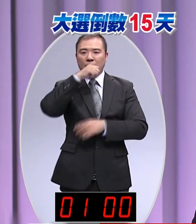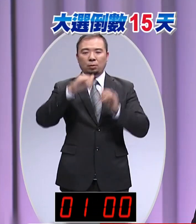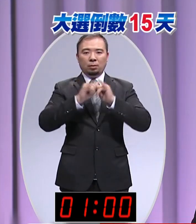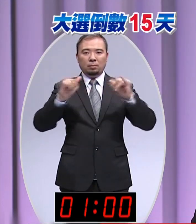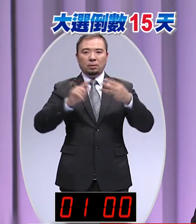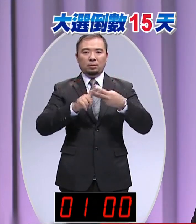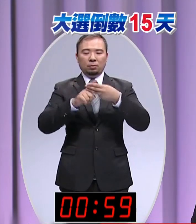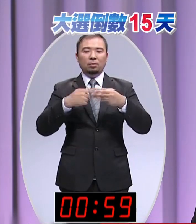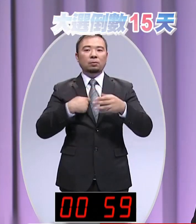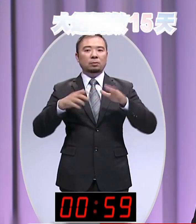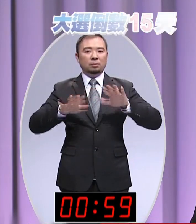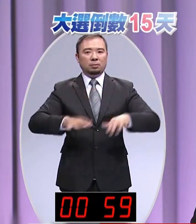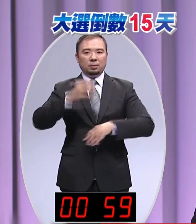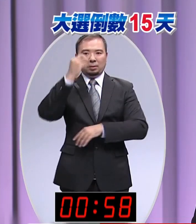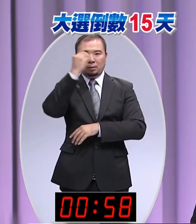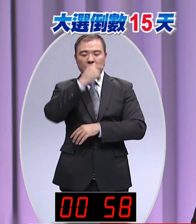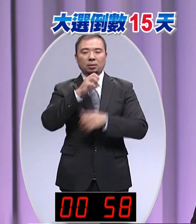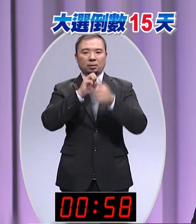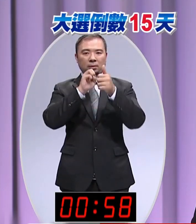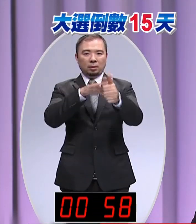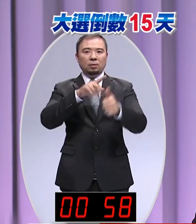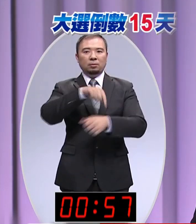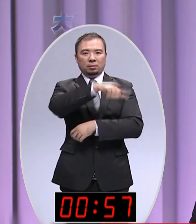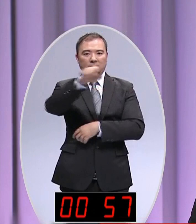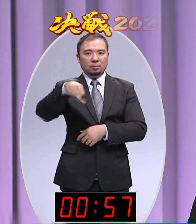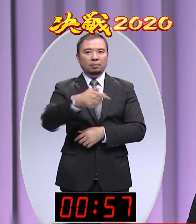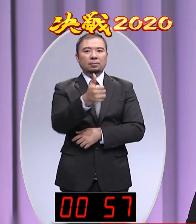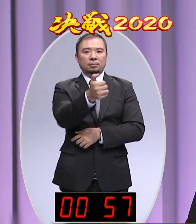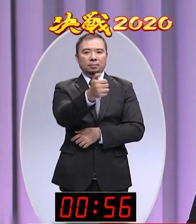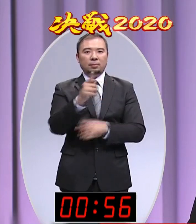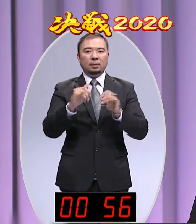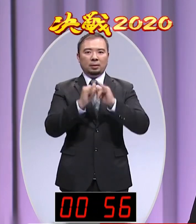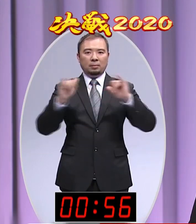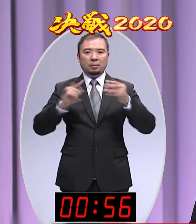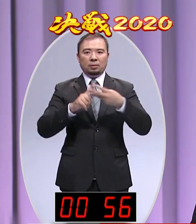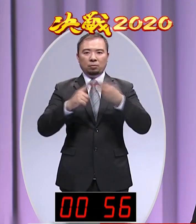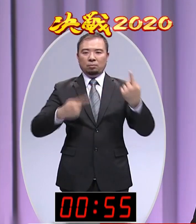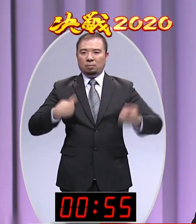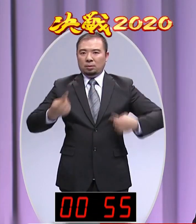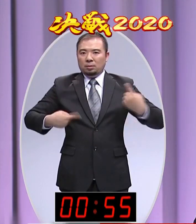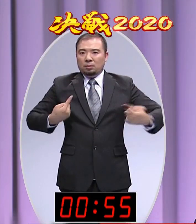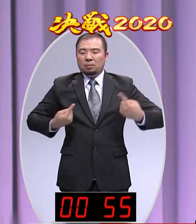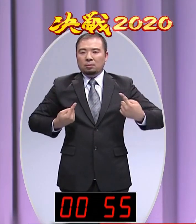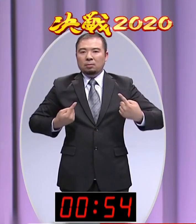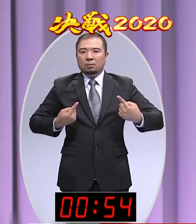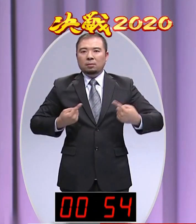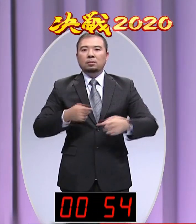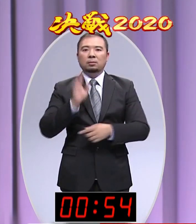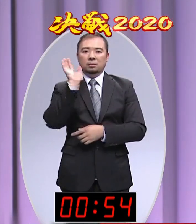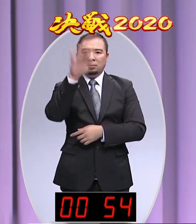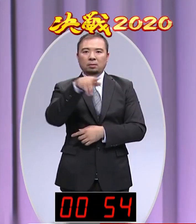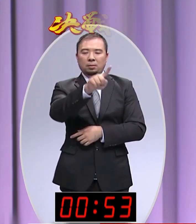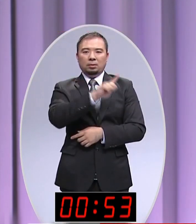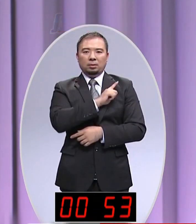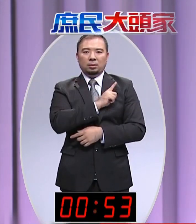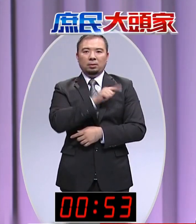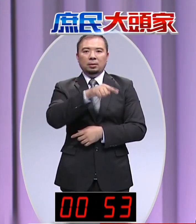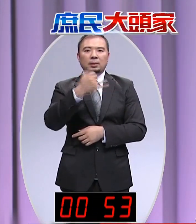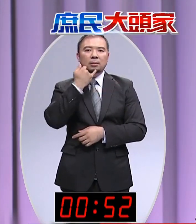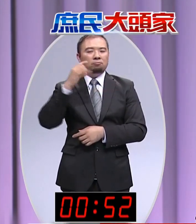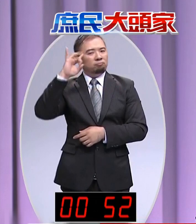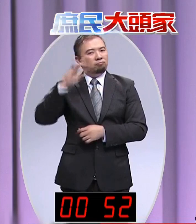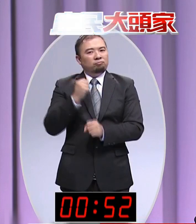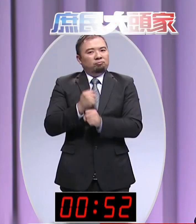我要特别向他们说一声谢谢。民主自由是他们创作的土壤，蔡英文向大家保